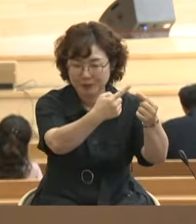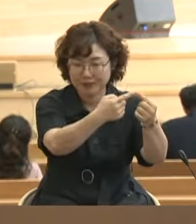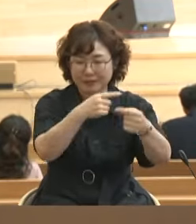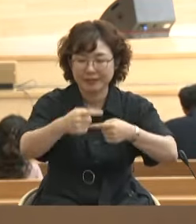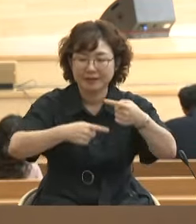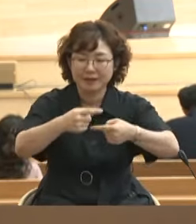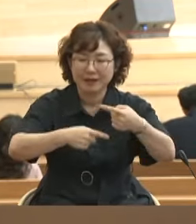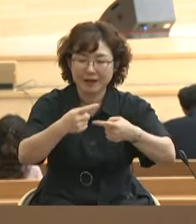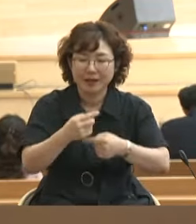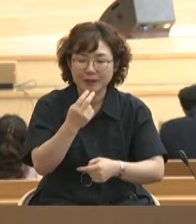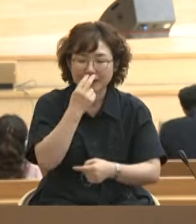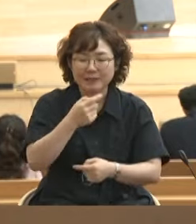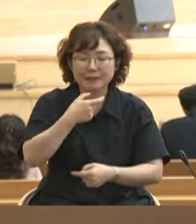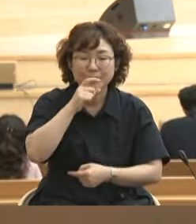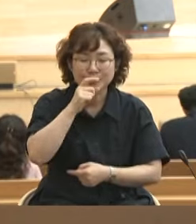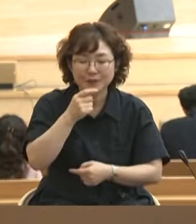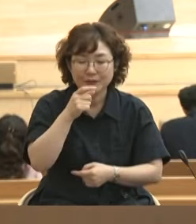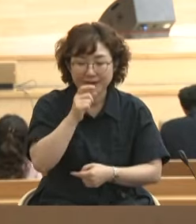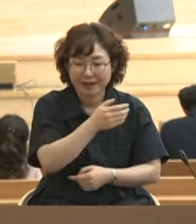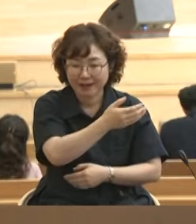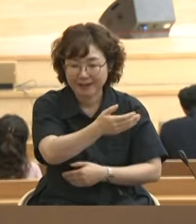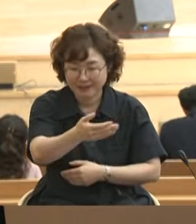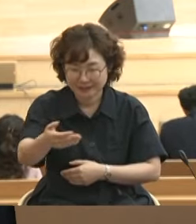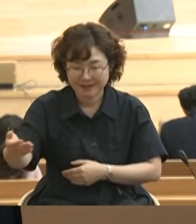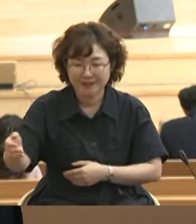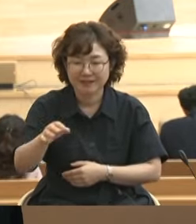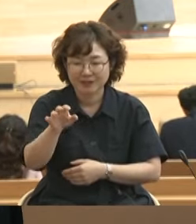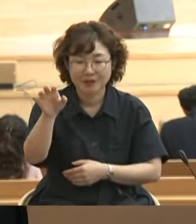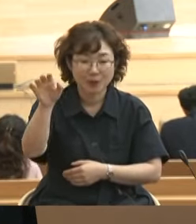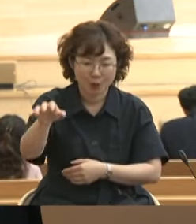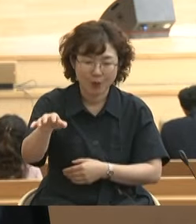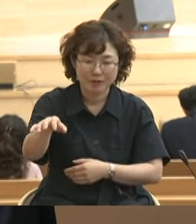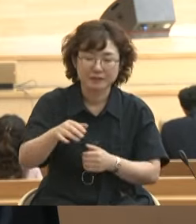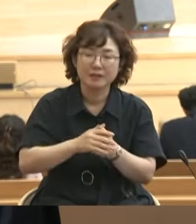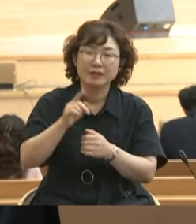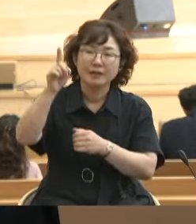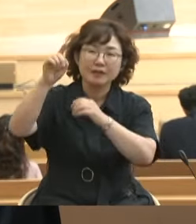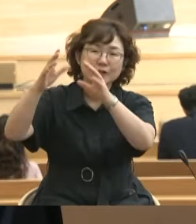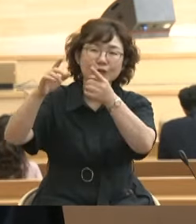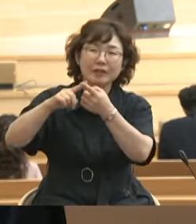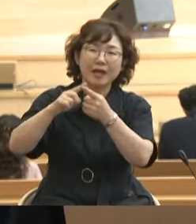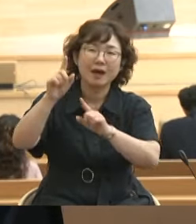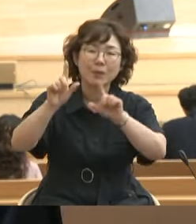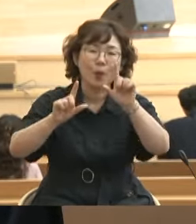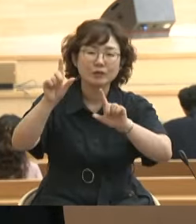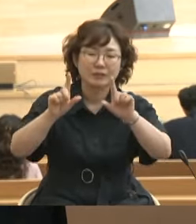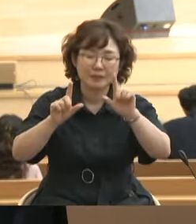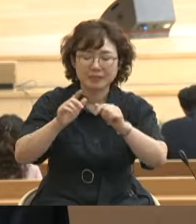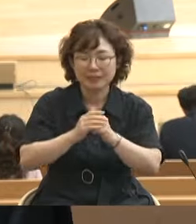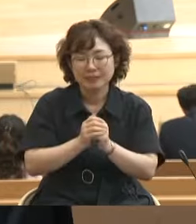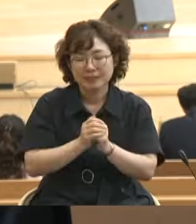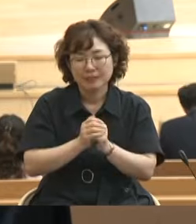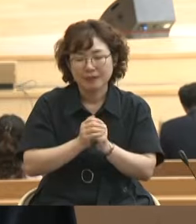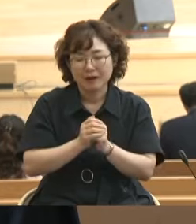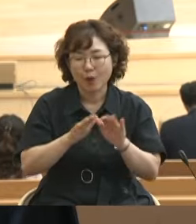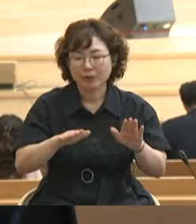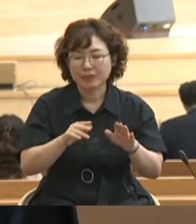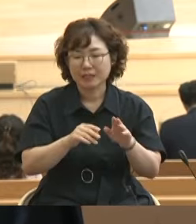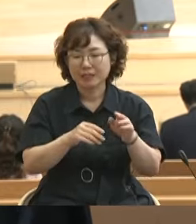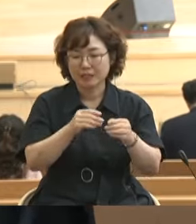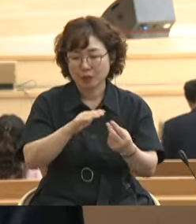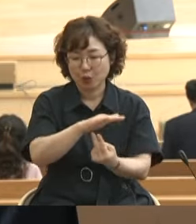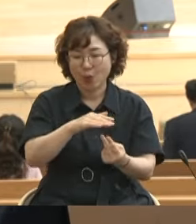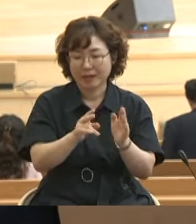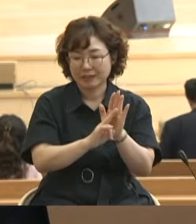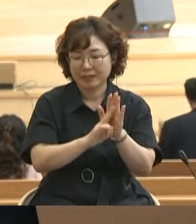생명수강이 흐르는 곳이다. 흐르는 곳이다. 여러분, 사실 천국에 대한 묘사가 요한계시로 오늘 본문에 22장을